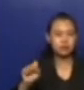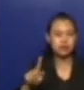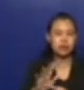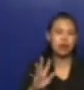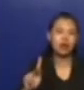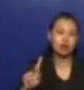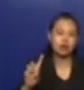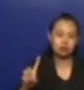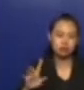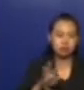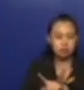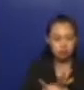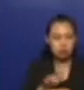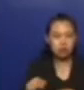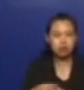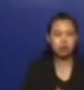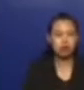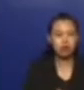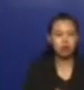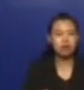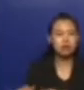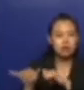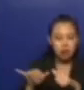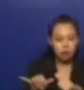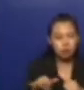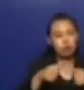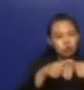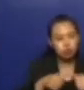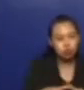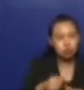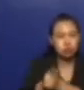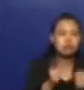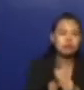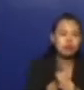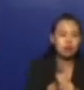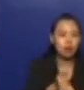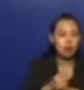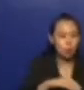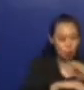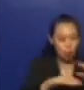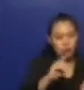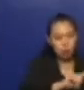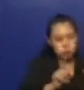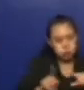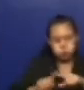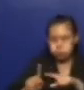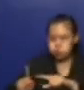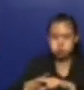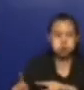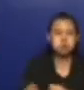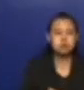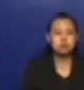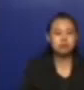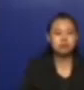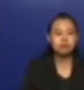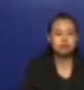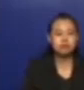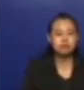กองฉลาดย้ายไปได้ปีเดียวประธานโครงการต่างๆทำเต็มไปหมดคำสั่งย้